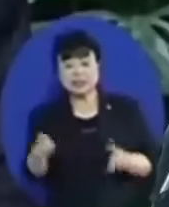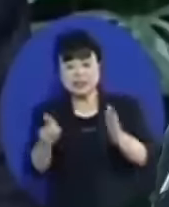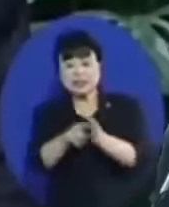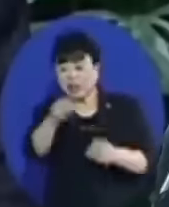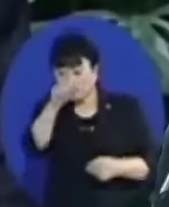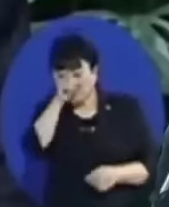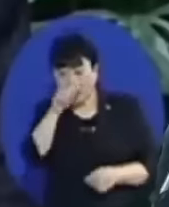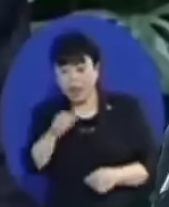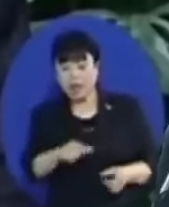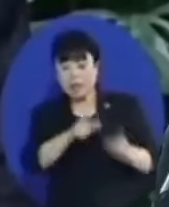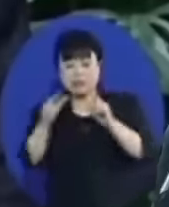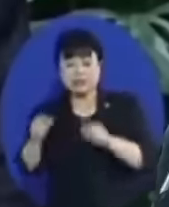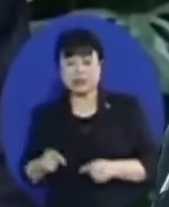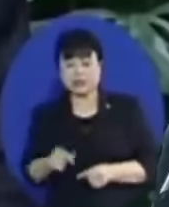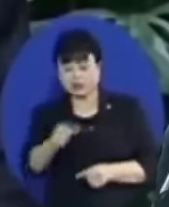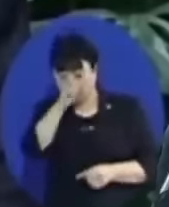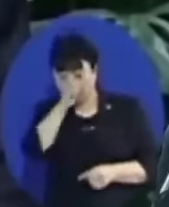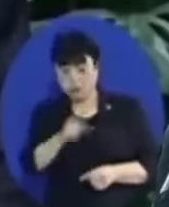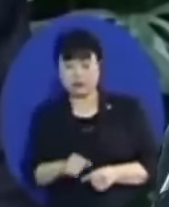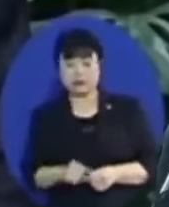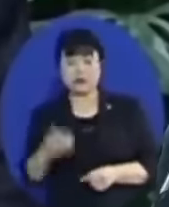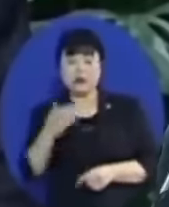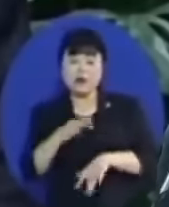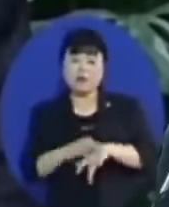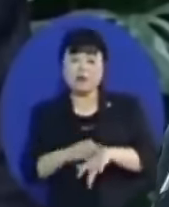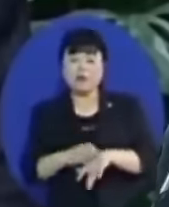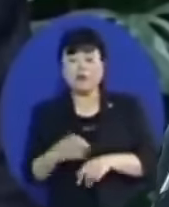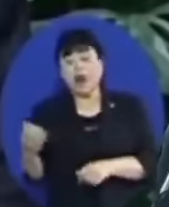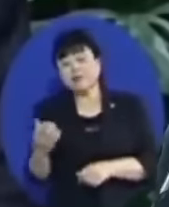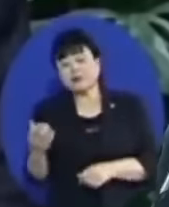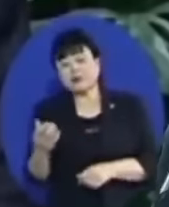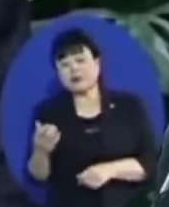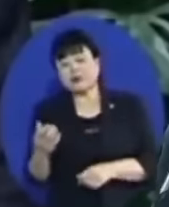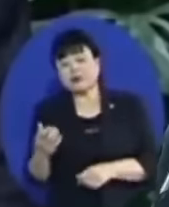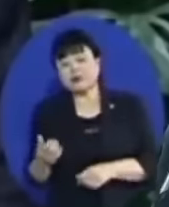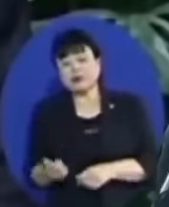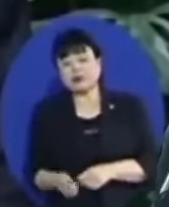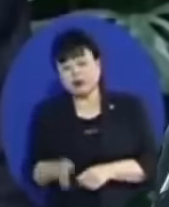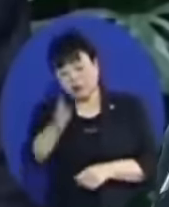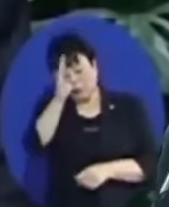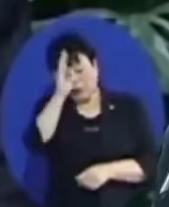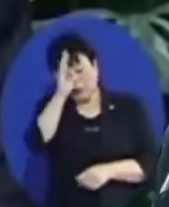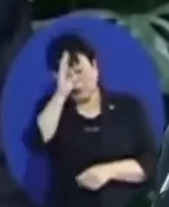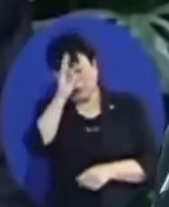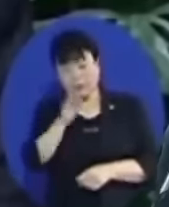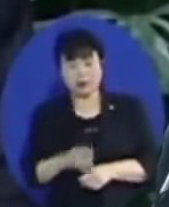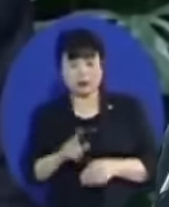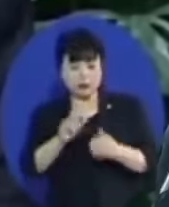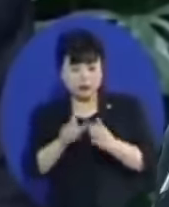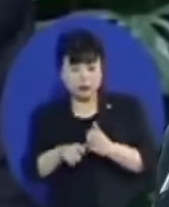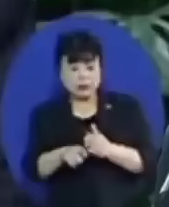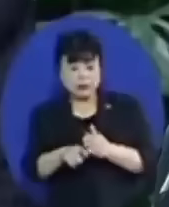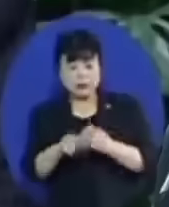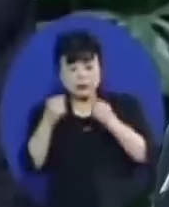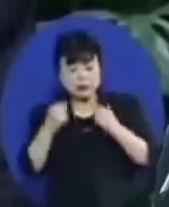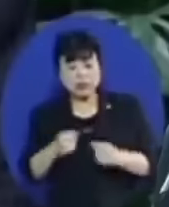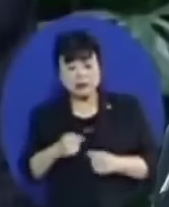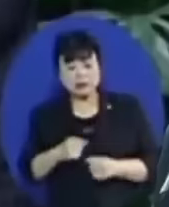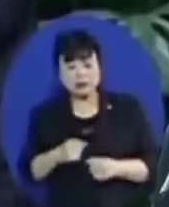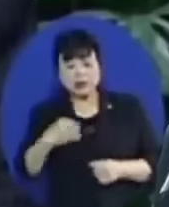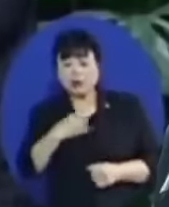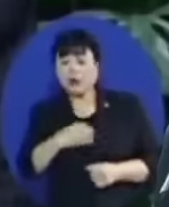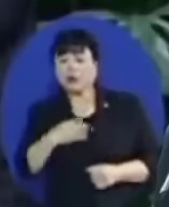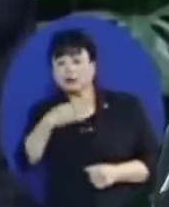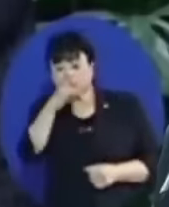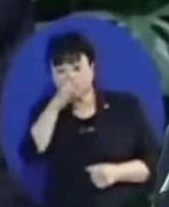좋고 생활이 유복해도 몸이 죽을 병에 걸려서 고통과 괴로움을 당하면 여러분 사는 것이